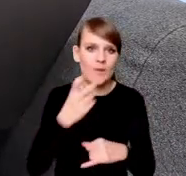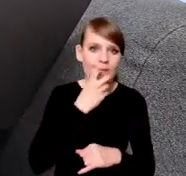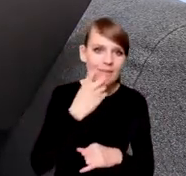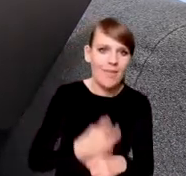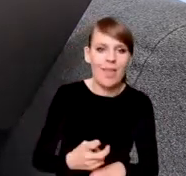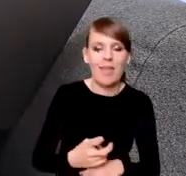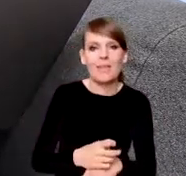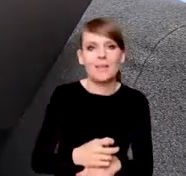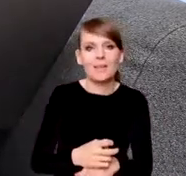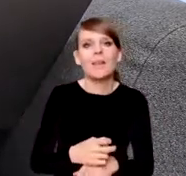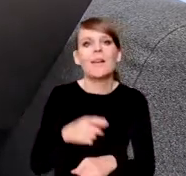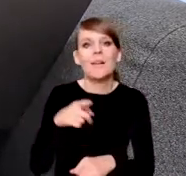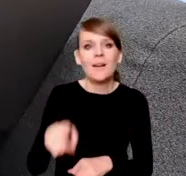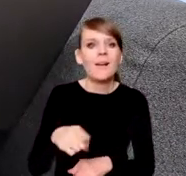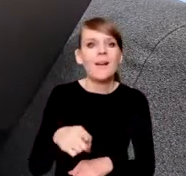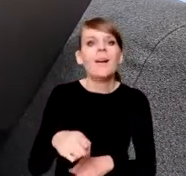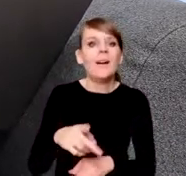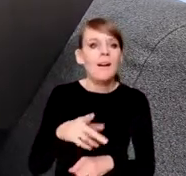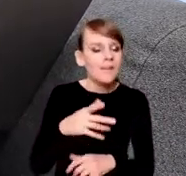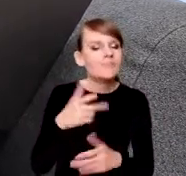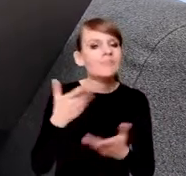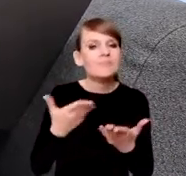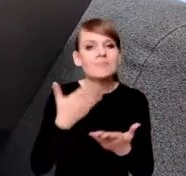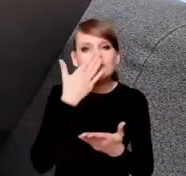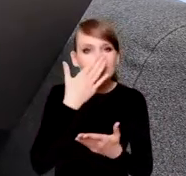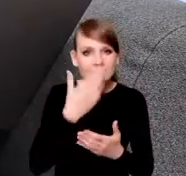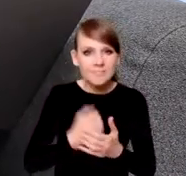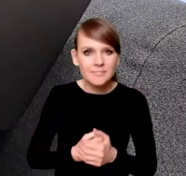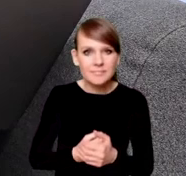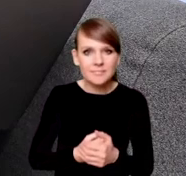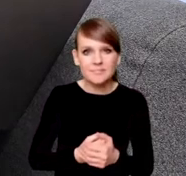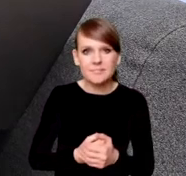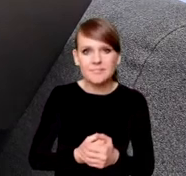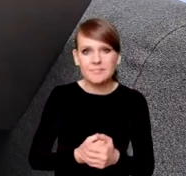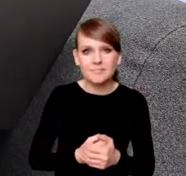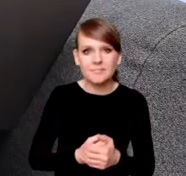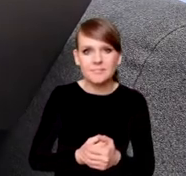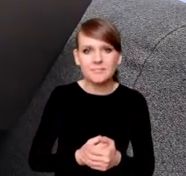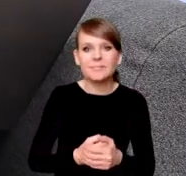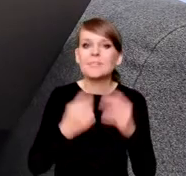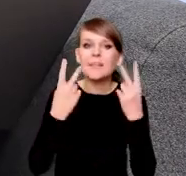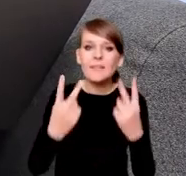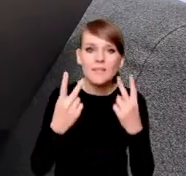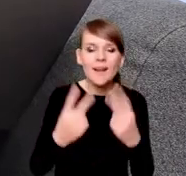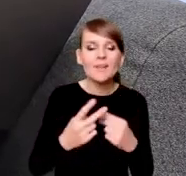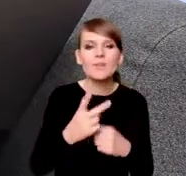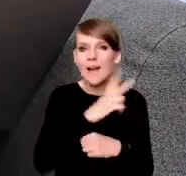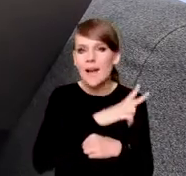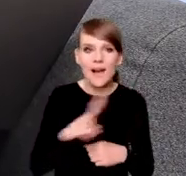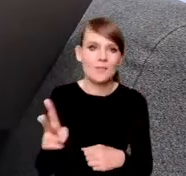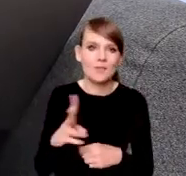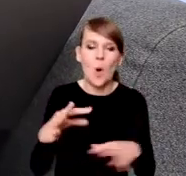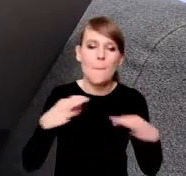tego, czym był przez wieki, polega na tym, żeby spowodować, żeby wszyscy mimo hierarchiczności, czyli